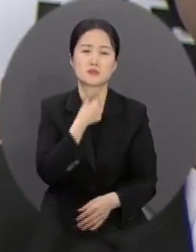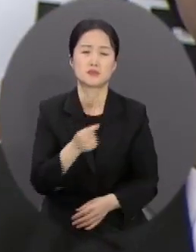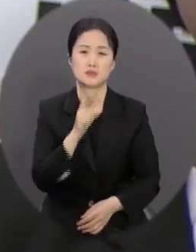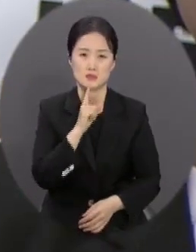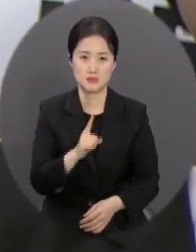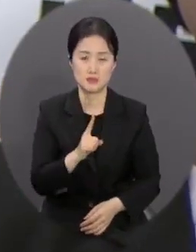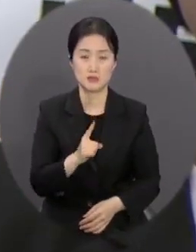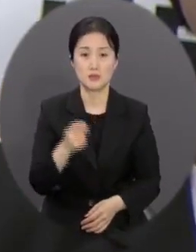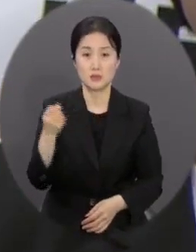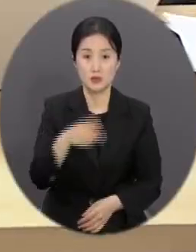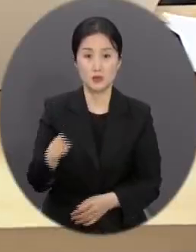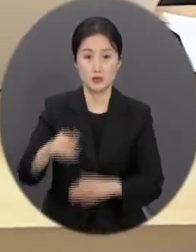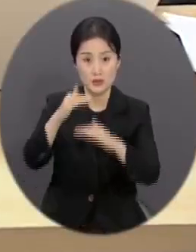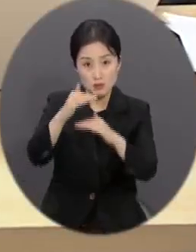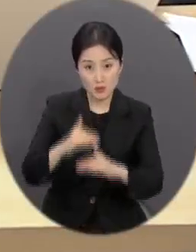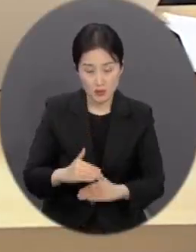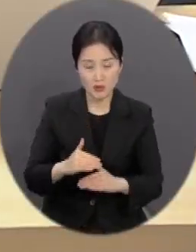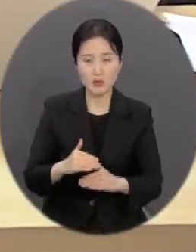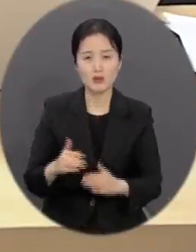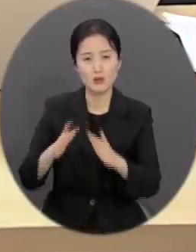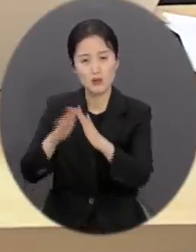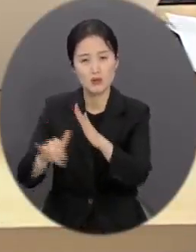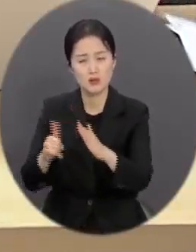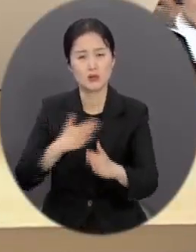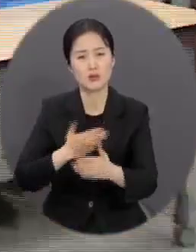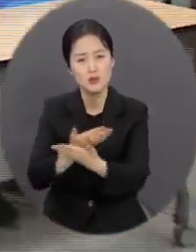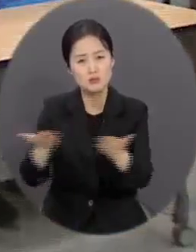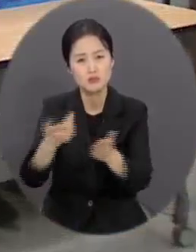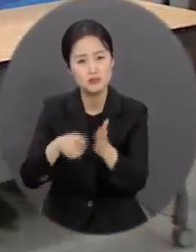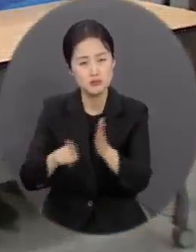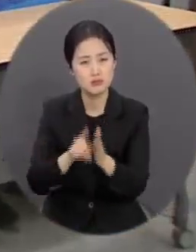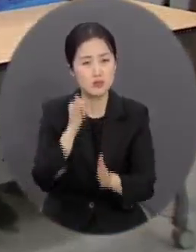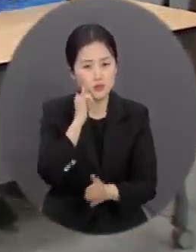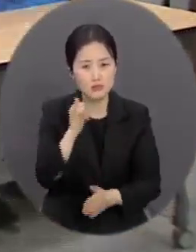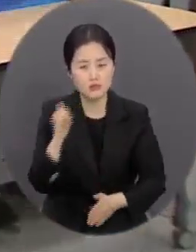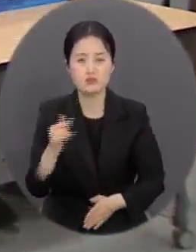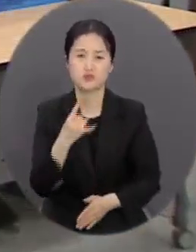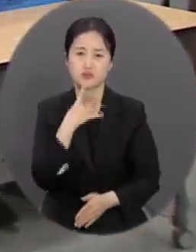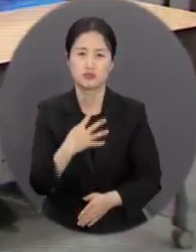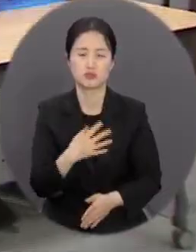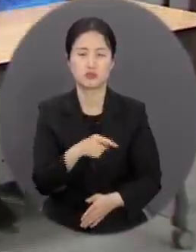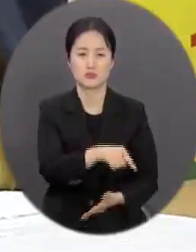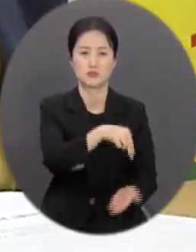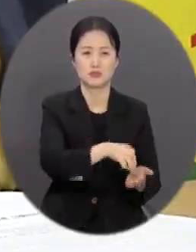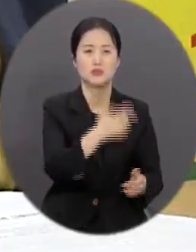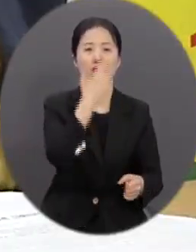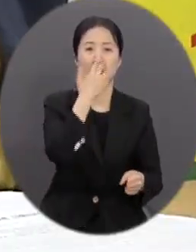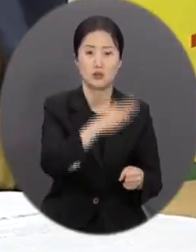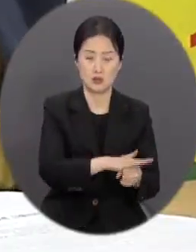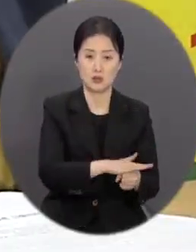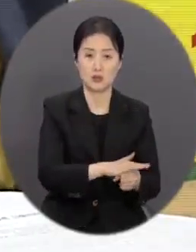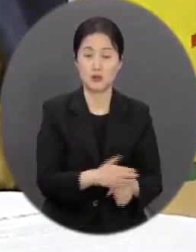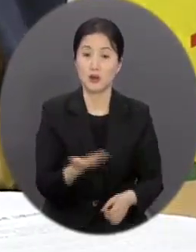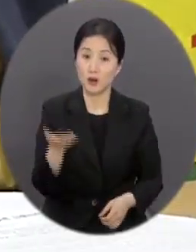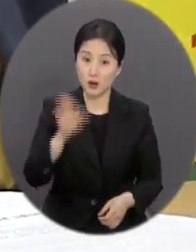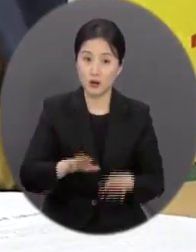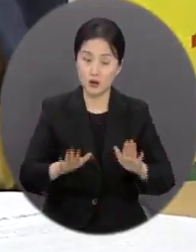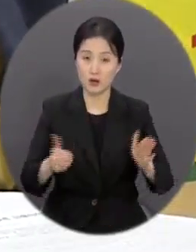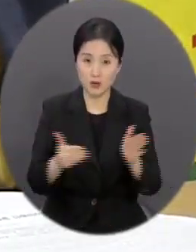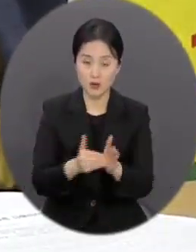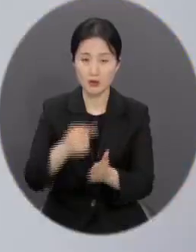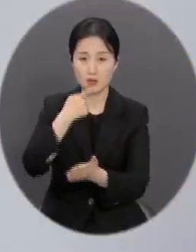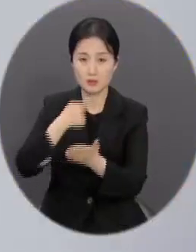유지를 유족들에게 알리고자 연락한 거라고 설명했습니다. 그러면서 내용 증명을 보내긴 했지만 실제로 피해자 측이